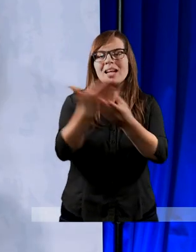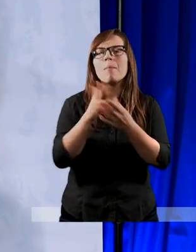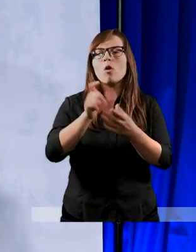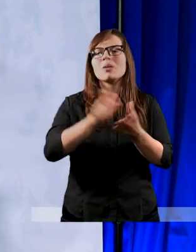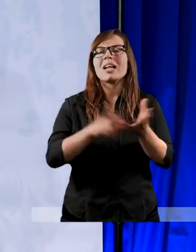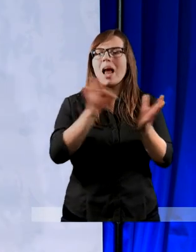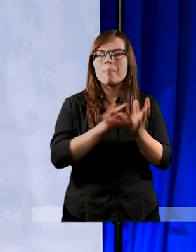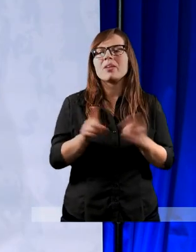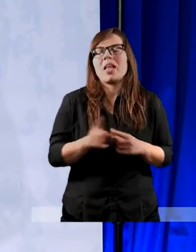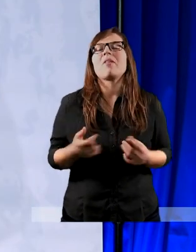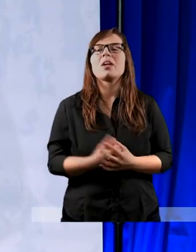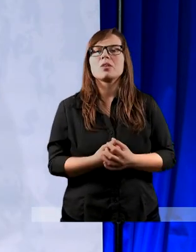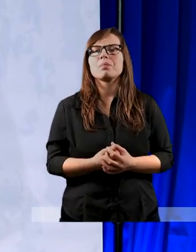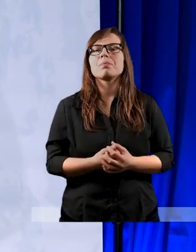cię